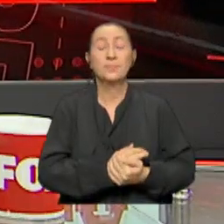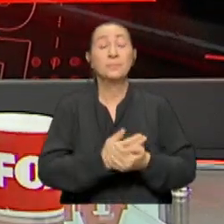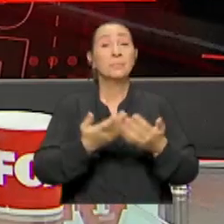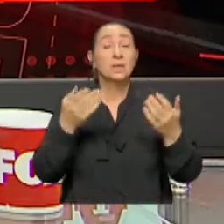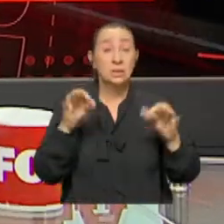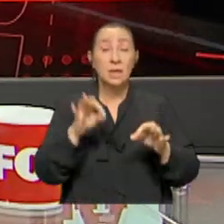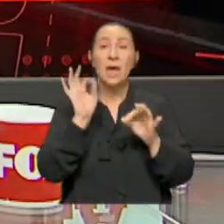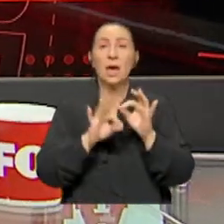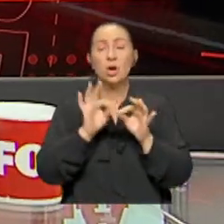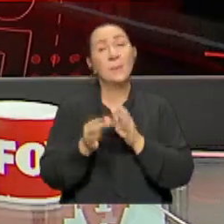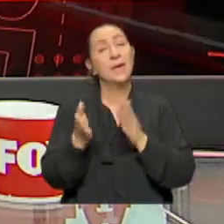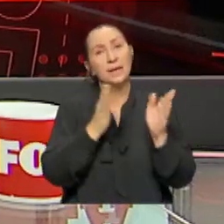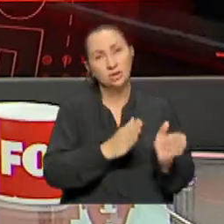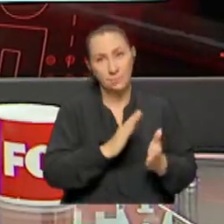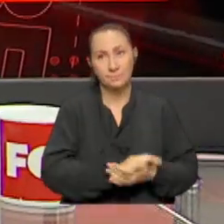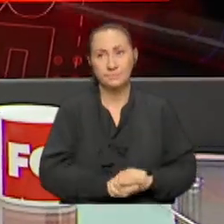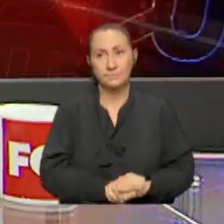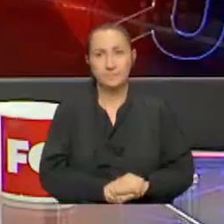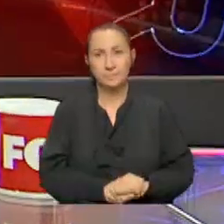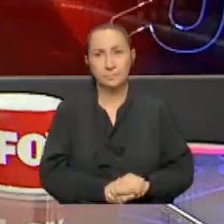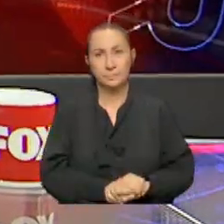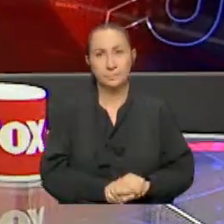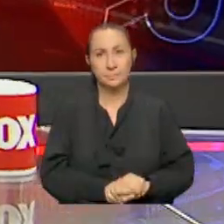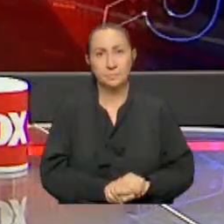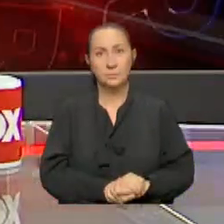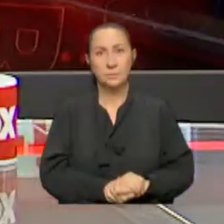Şimdi ekonomiye geçelim.